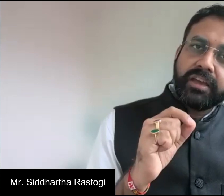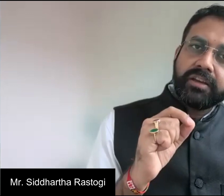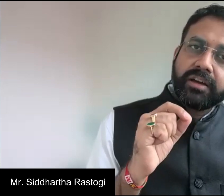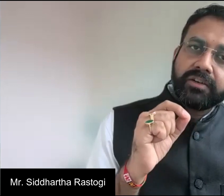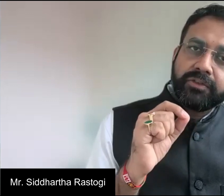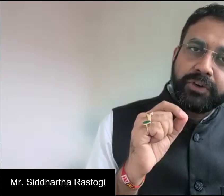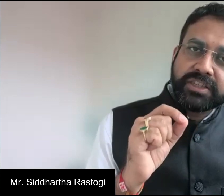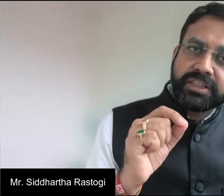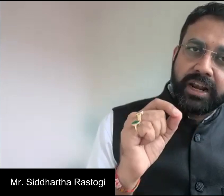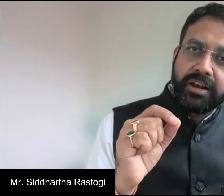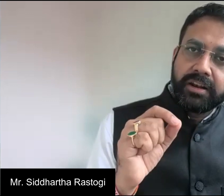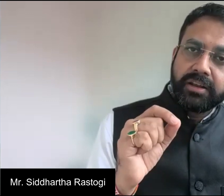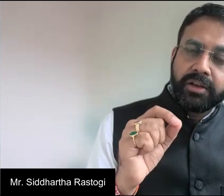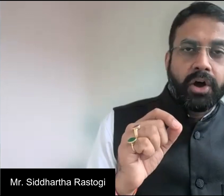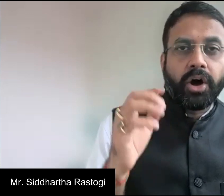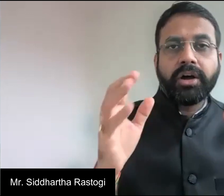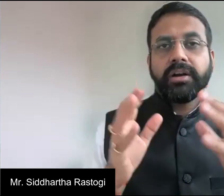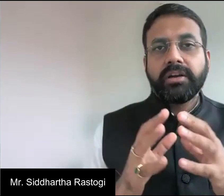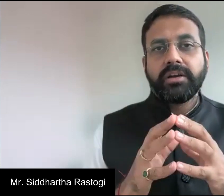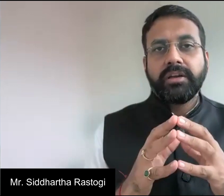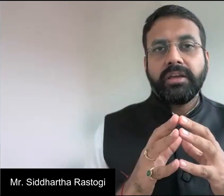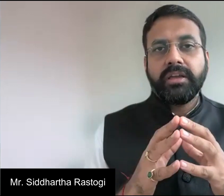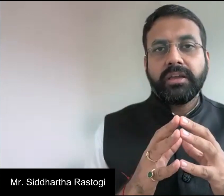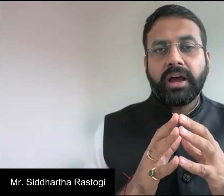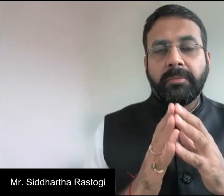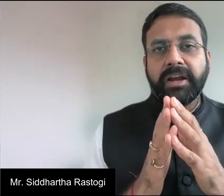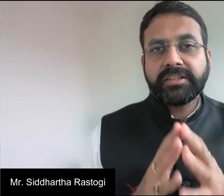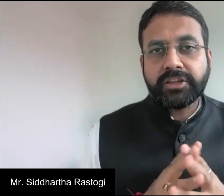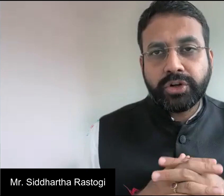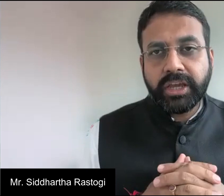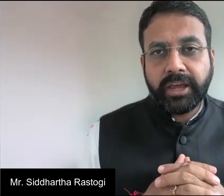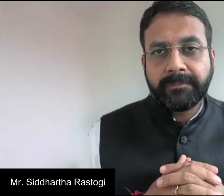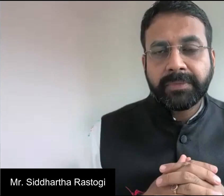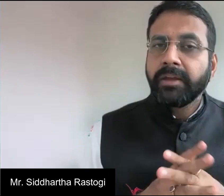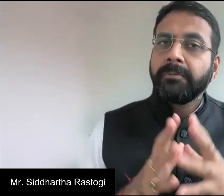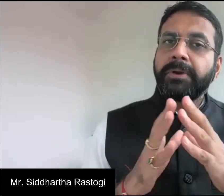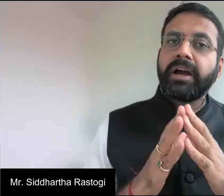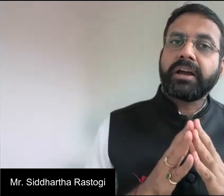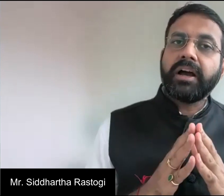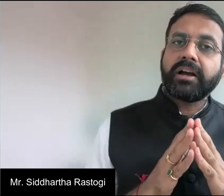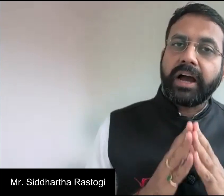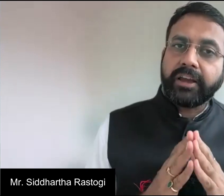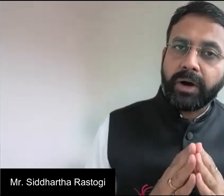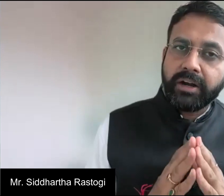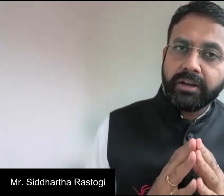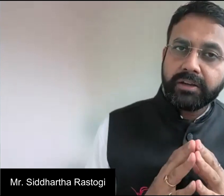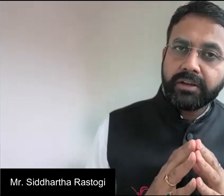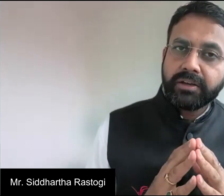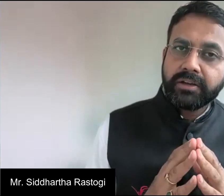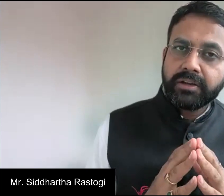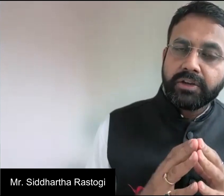विजय वत्सल, और हमारे साथ जुड़ी है प्रियंका